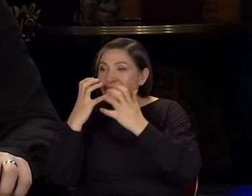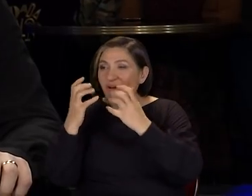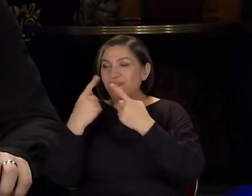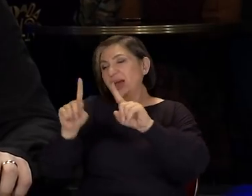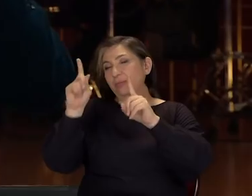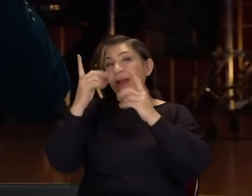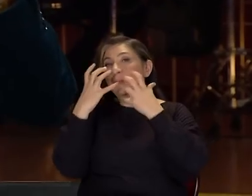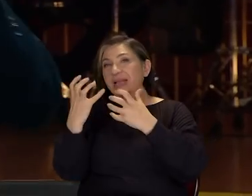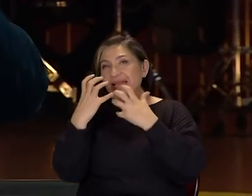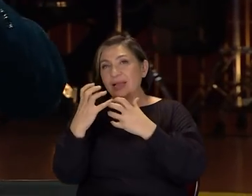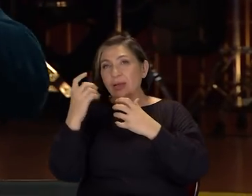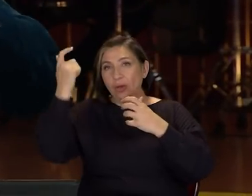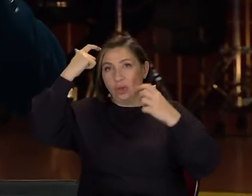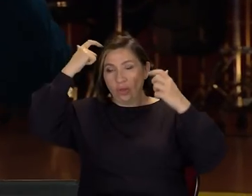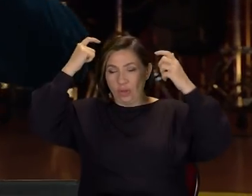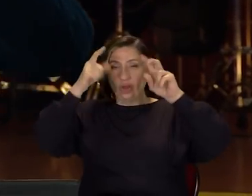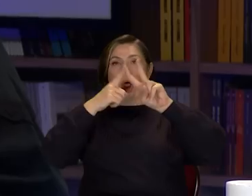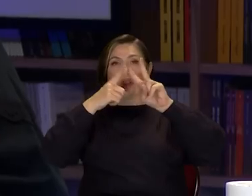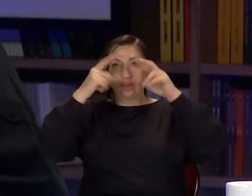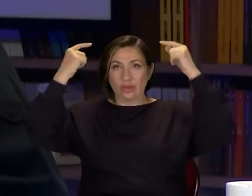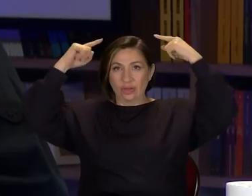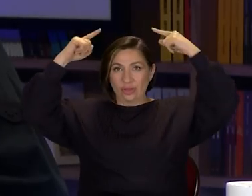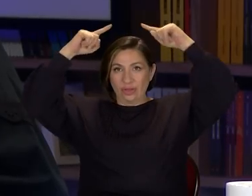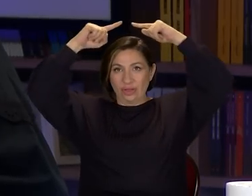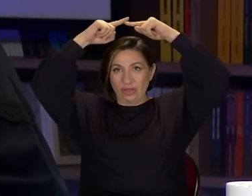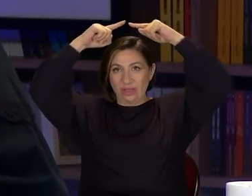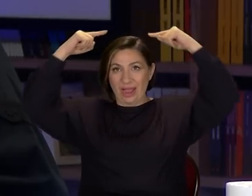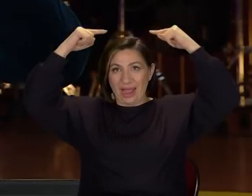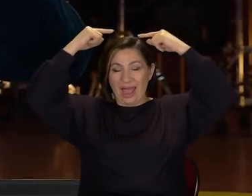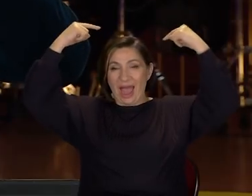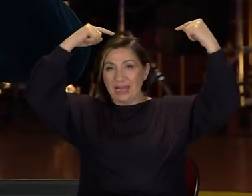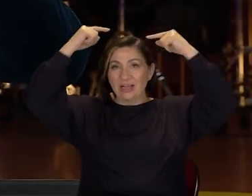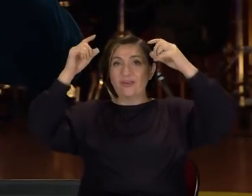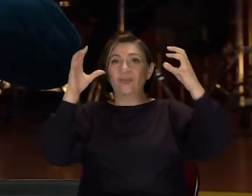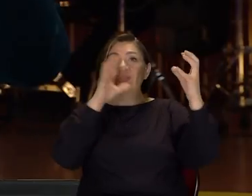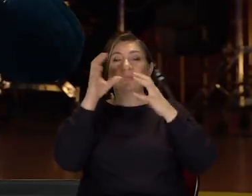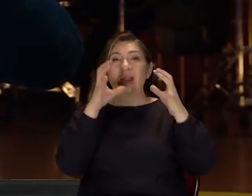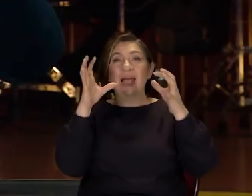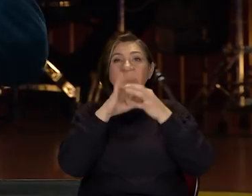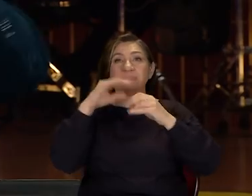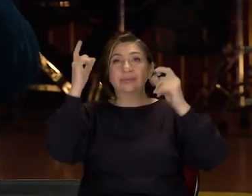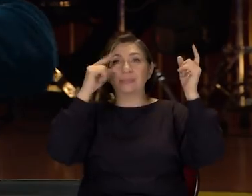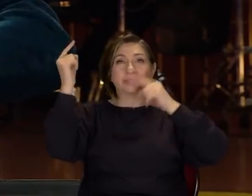entelektüel. Dolayısıyla nöronlar arasında beyin nöronları arasında futbolla ilgili